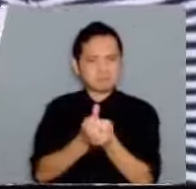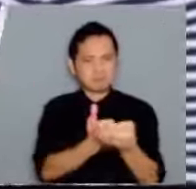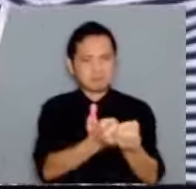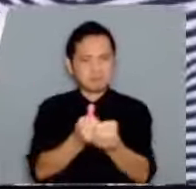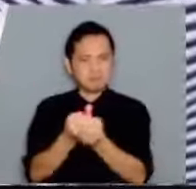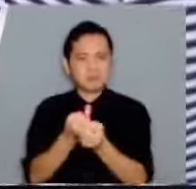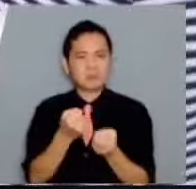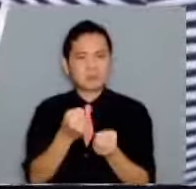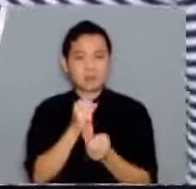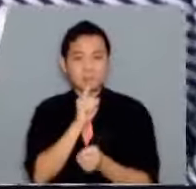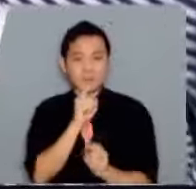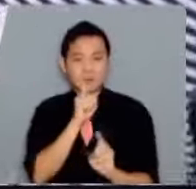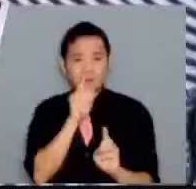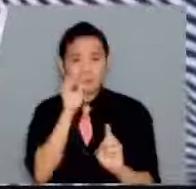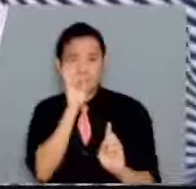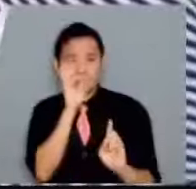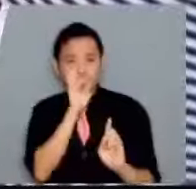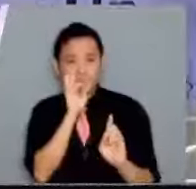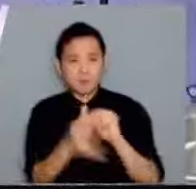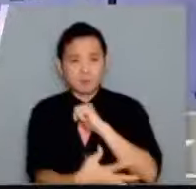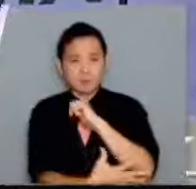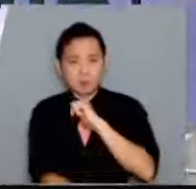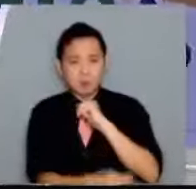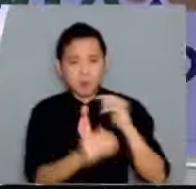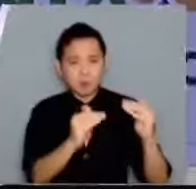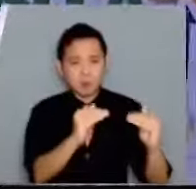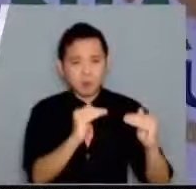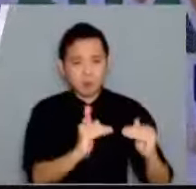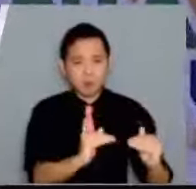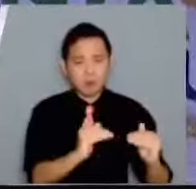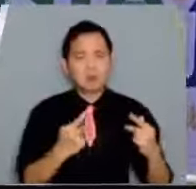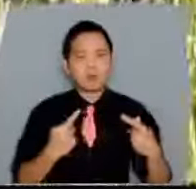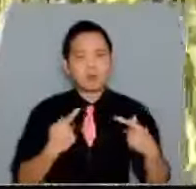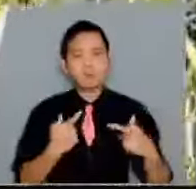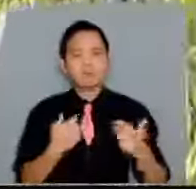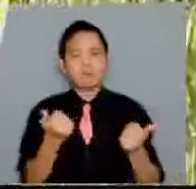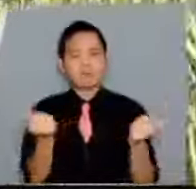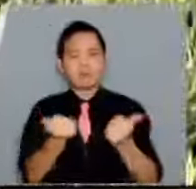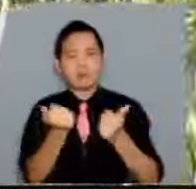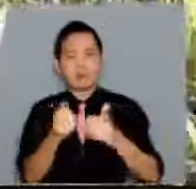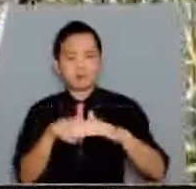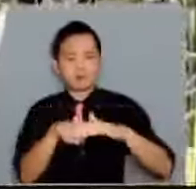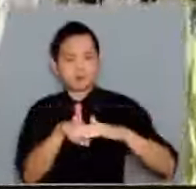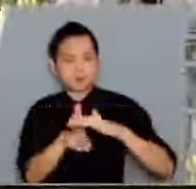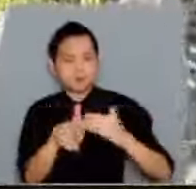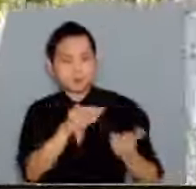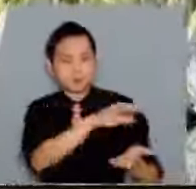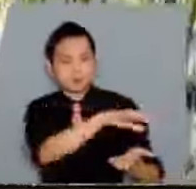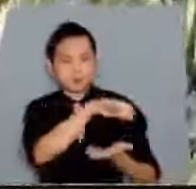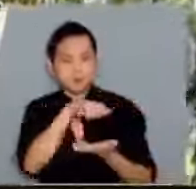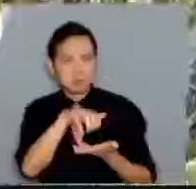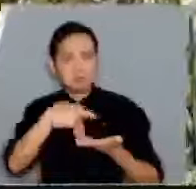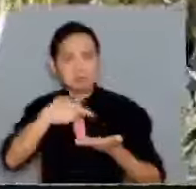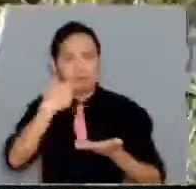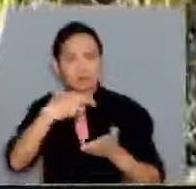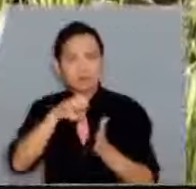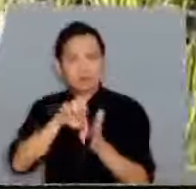makabili ng bigas. At tulungan na rin ang mga magsaka sa pamamagitan ng pagbili sa kanilang mga ani.